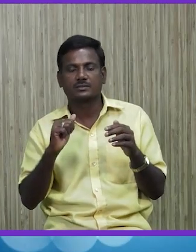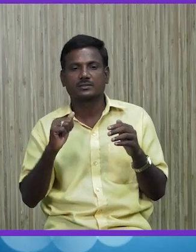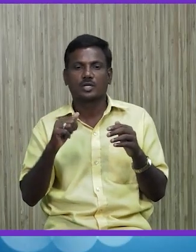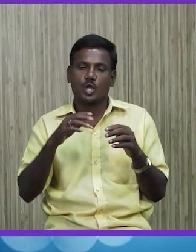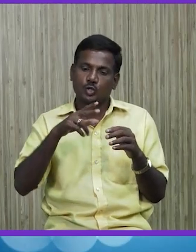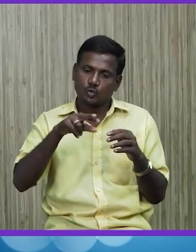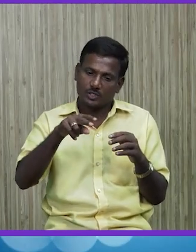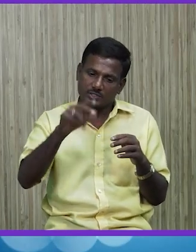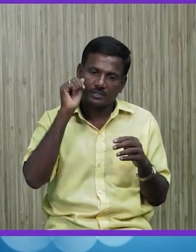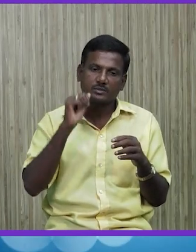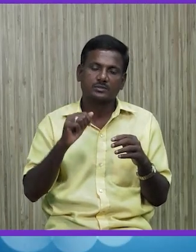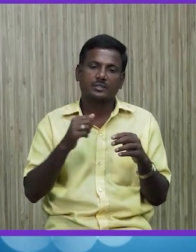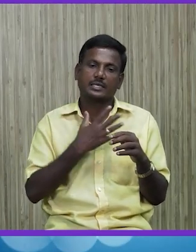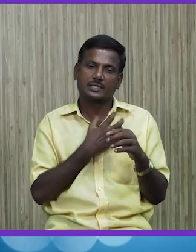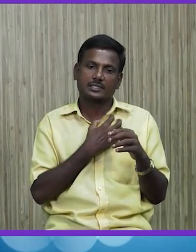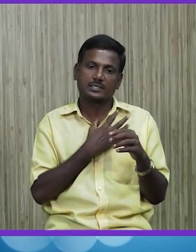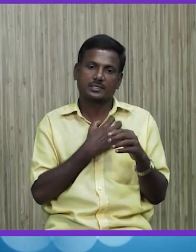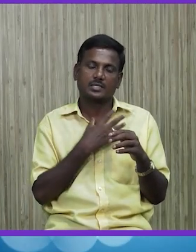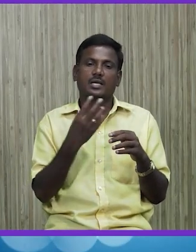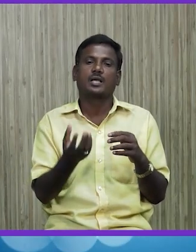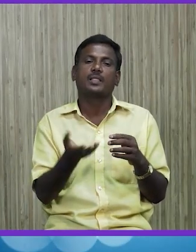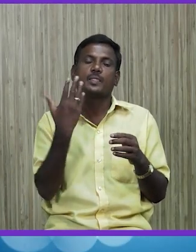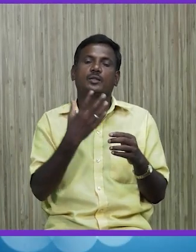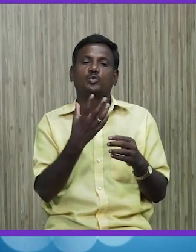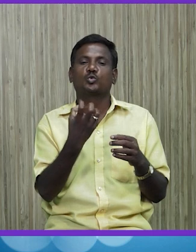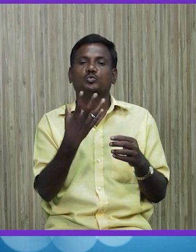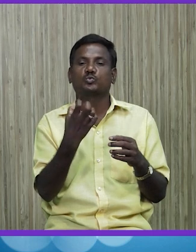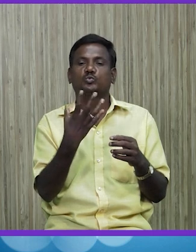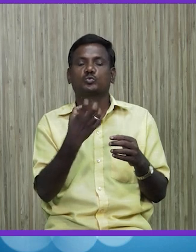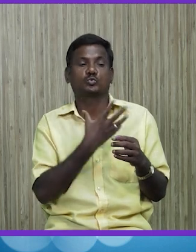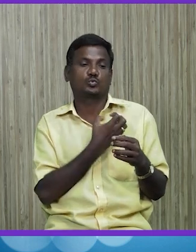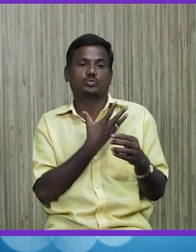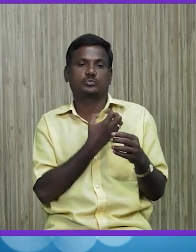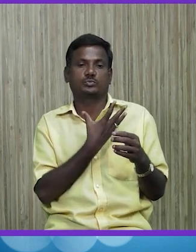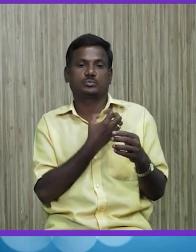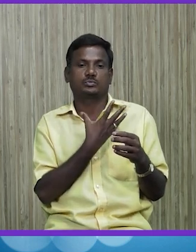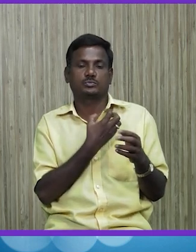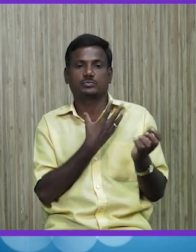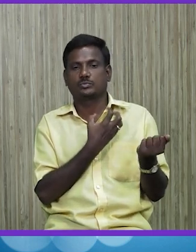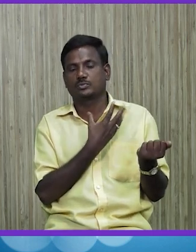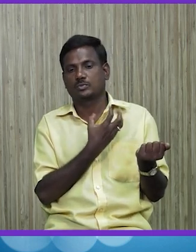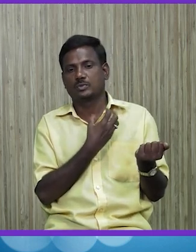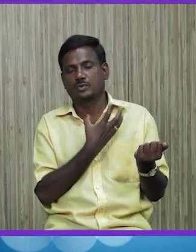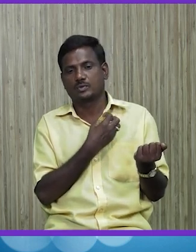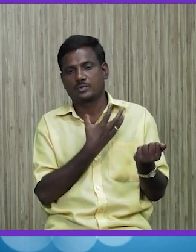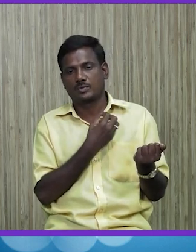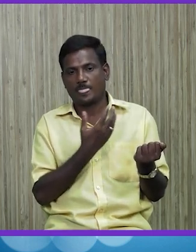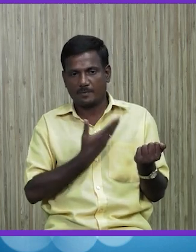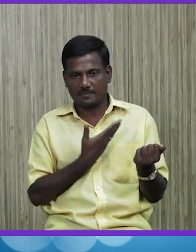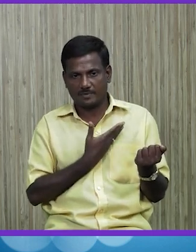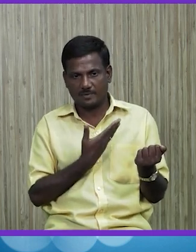தொடர்ச்சியாகவும் இதையத்தை துடிக்க செய்யின்று. இவை தமது